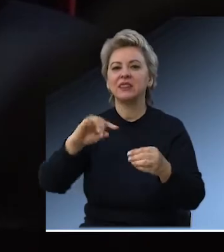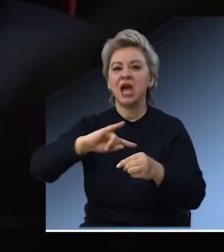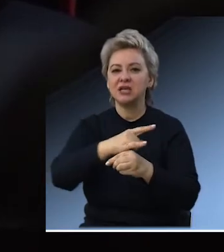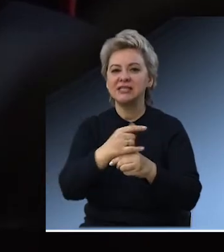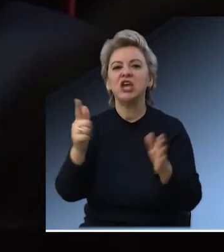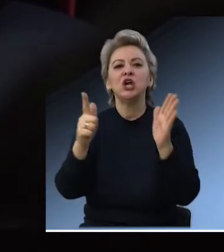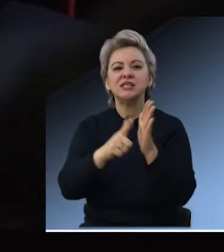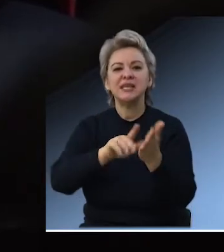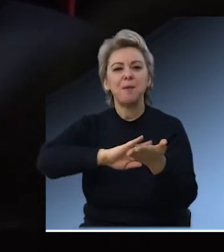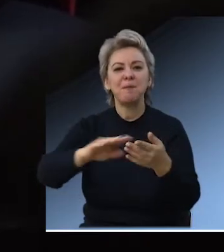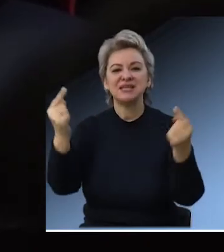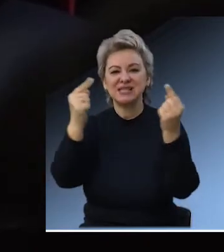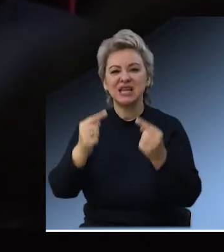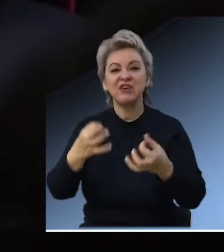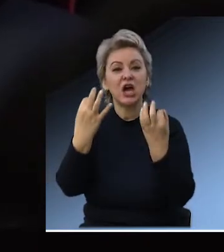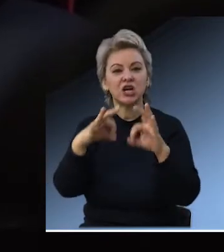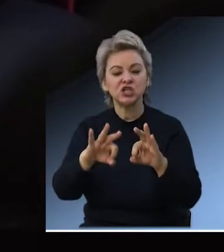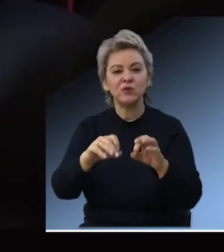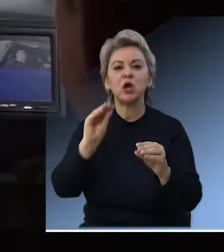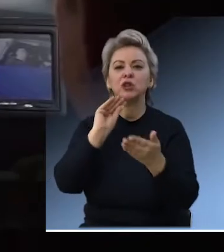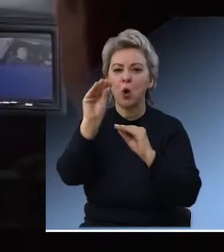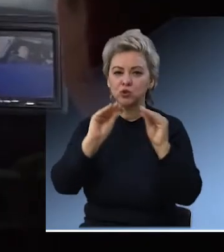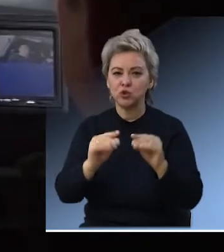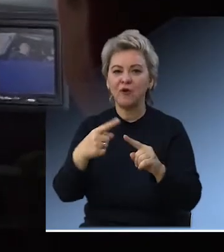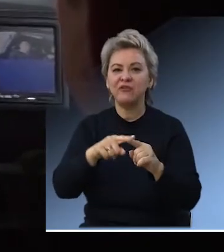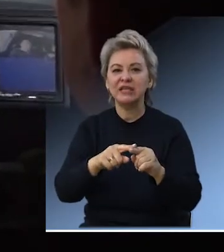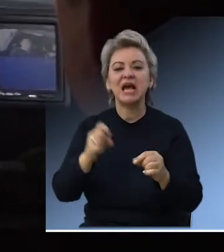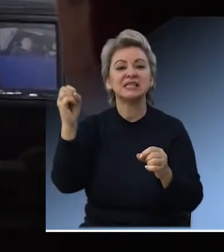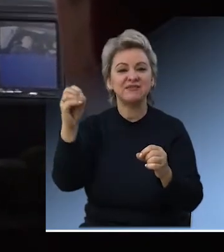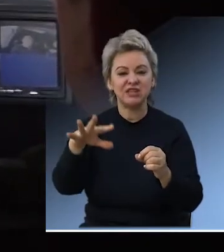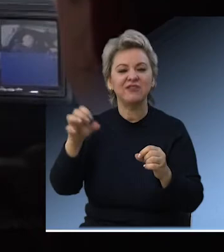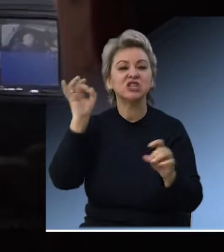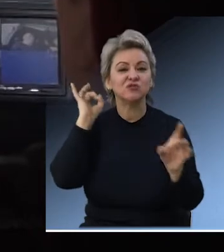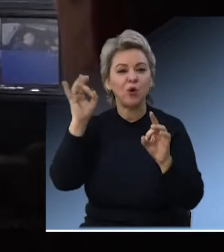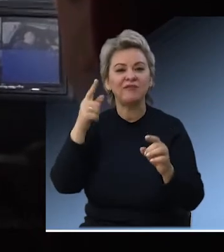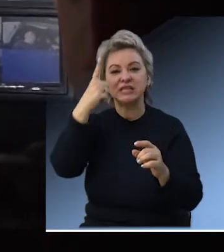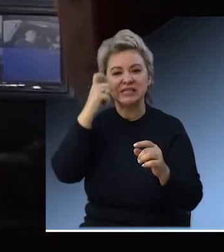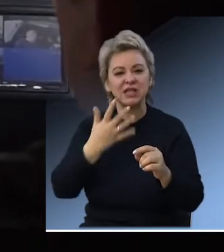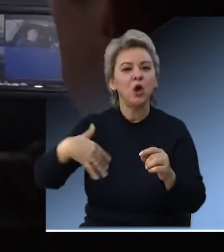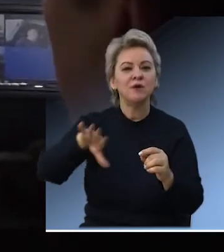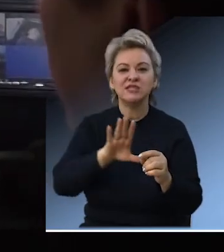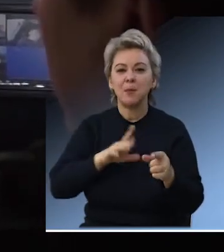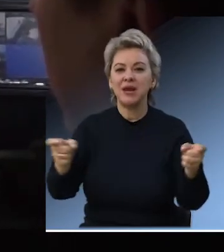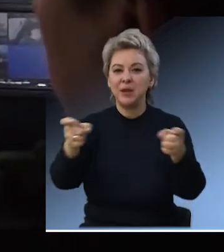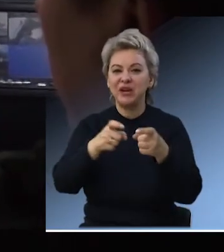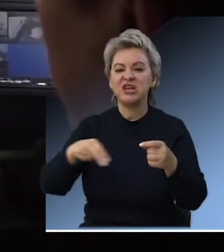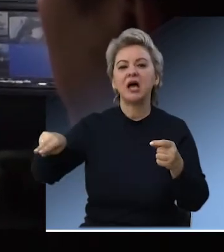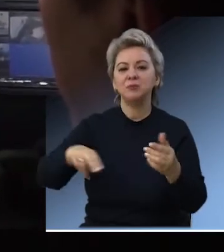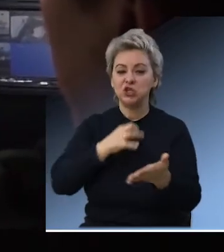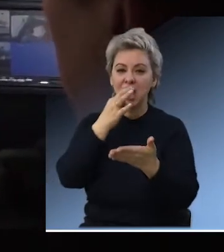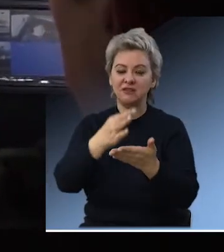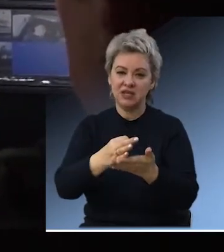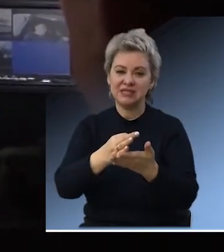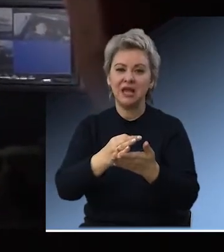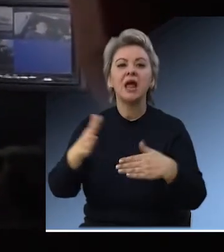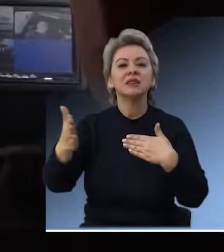фонарями такси. 7 без соответствующих разрешений на устройство для подачи световых и звуковых сигналов. Все они были привлечены к